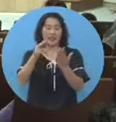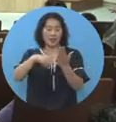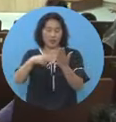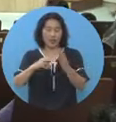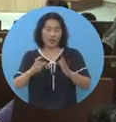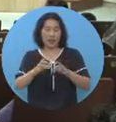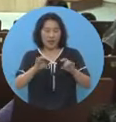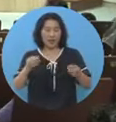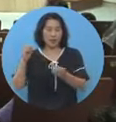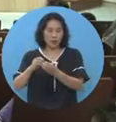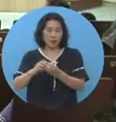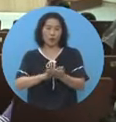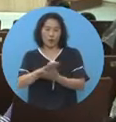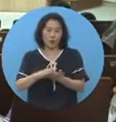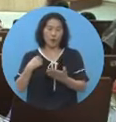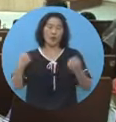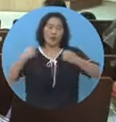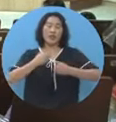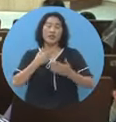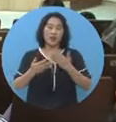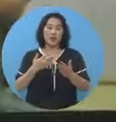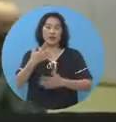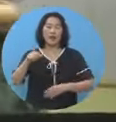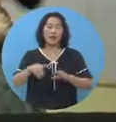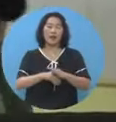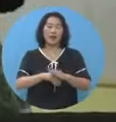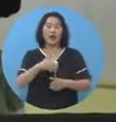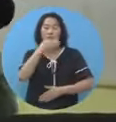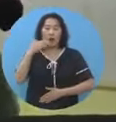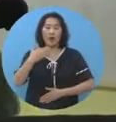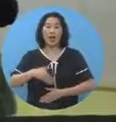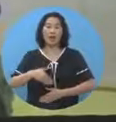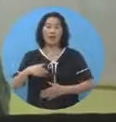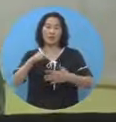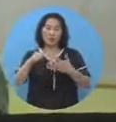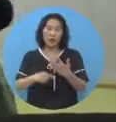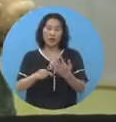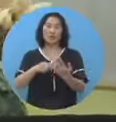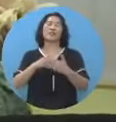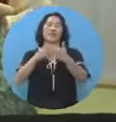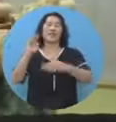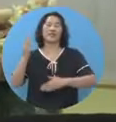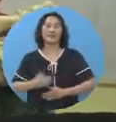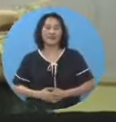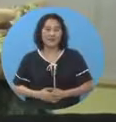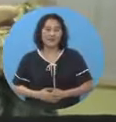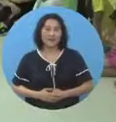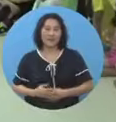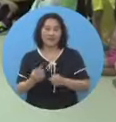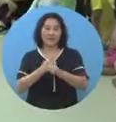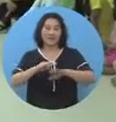읽어주기, 나라별 전통놀이와 의상체험, 다문화 바로 알기 교실 등 도서관별 특색 있는 프로그램을